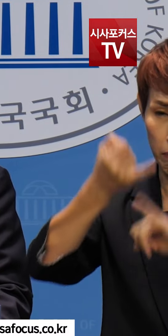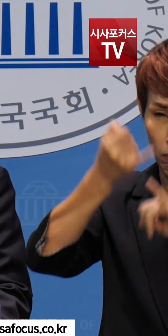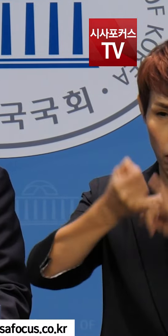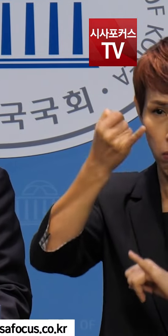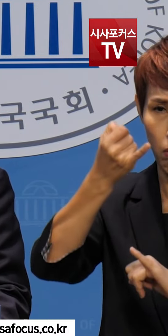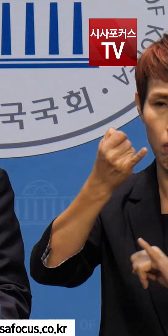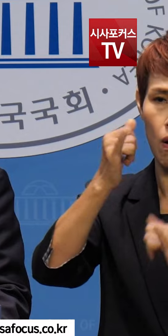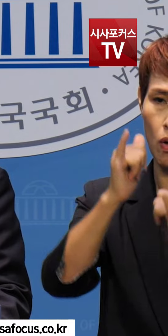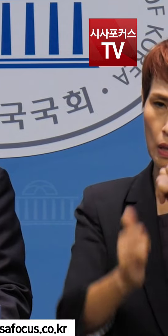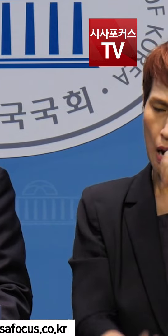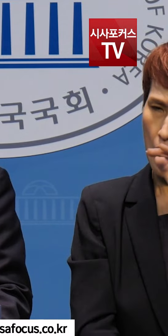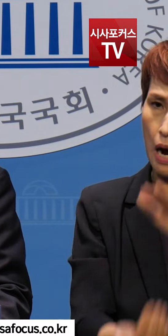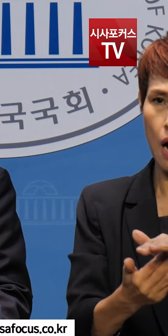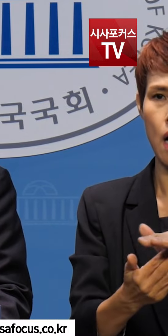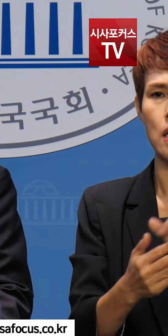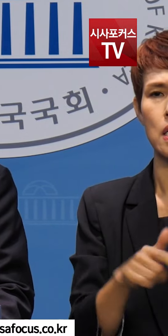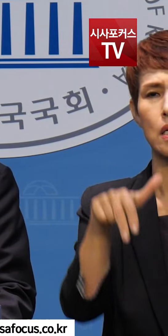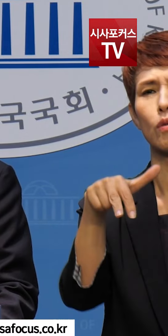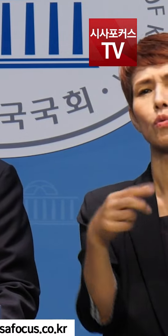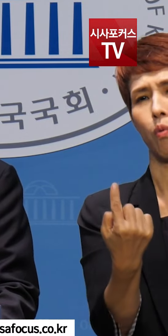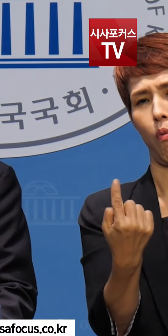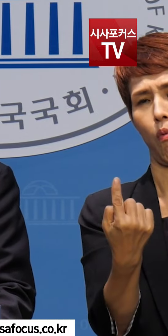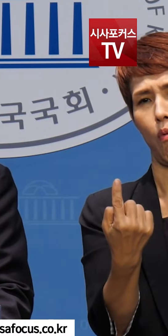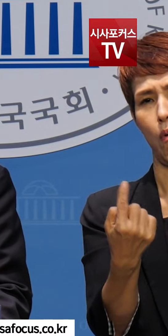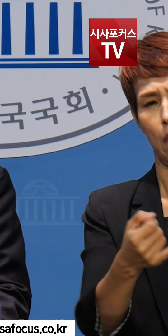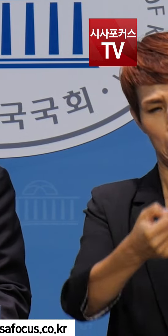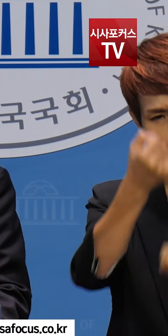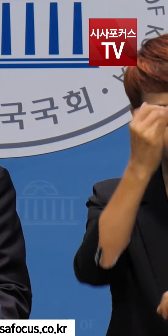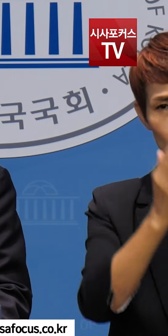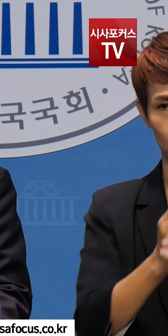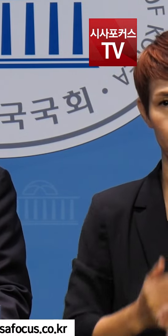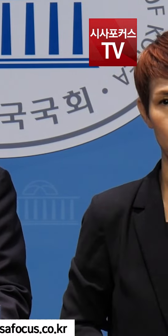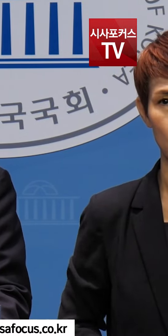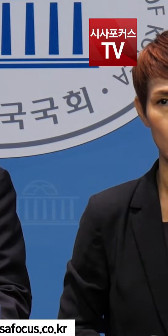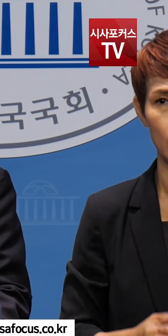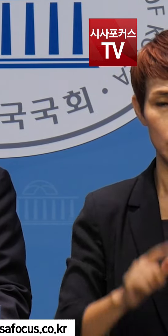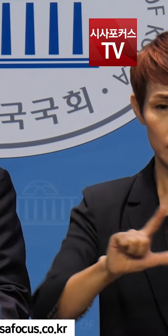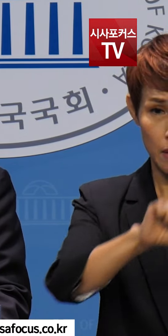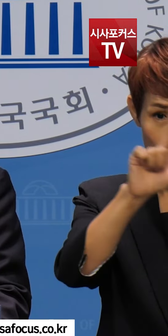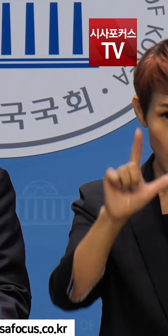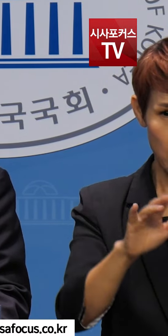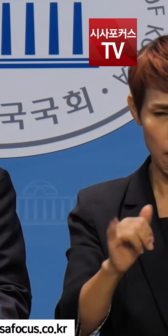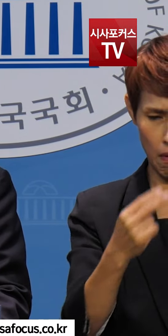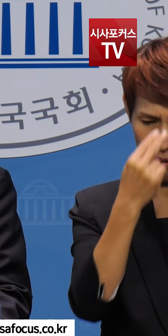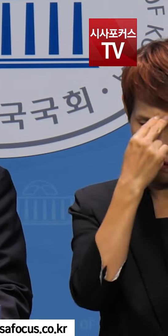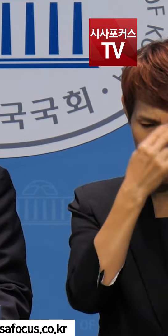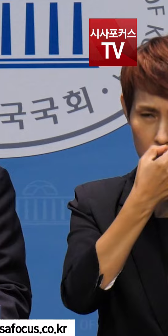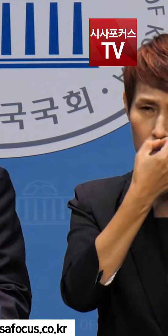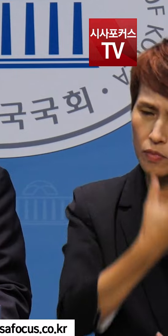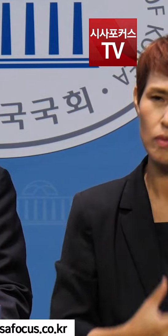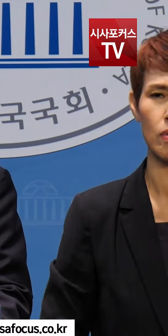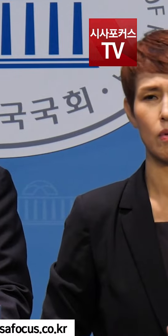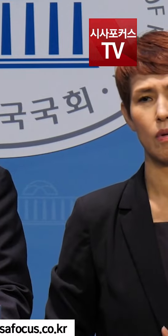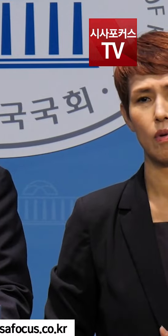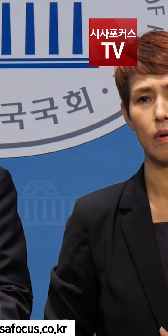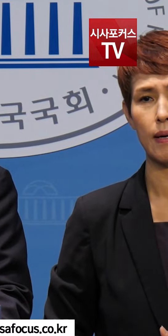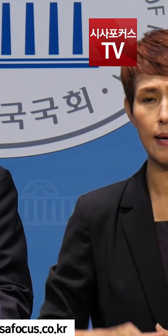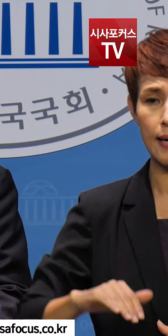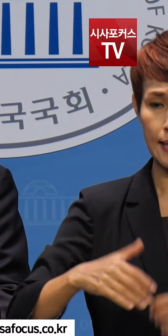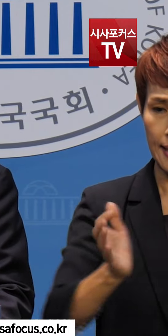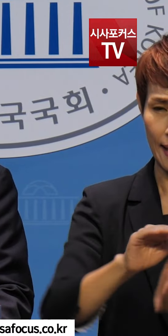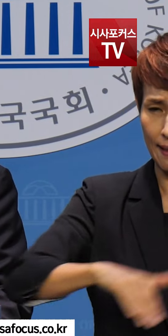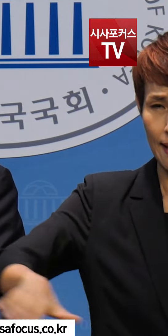처음 1조 원을 넘겼습니다. 서민들이 2중고, 3중고를 겪고 있습니다. 모든 정당의 힘을